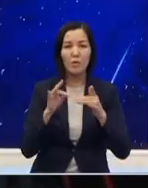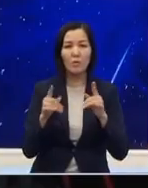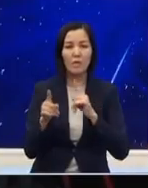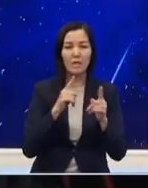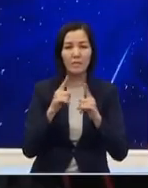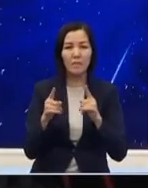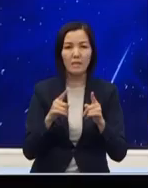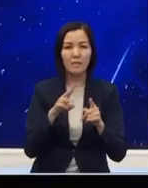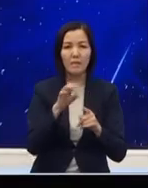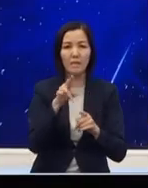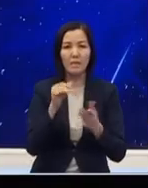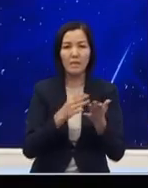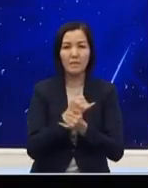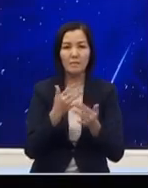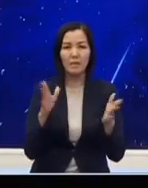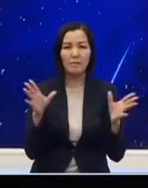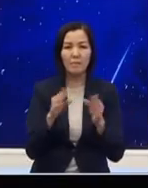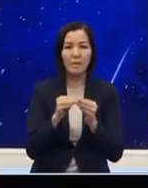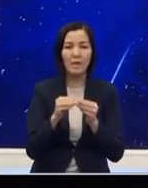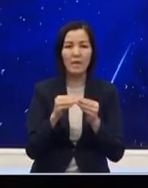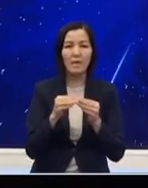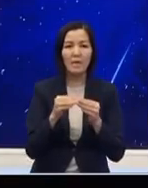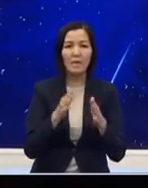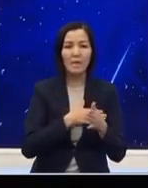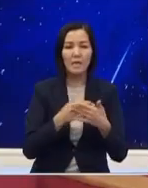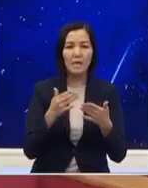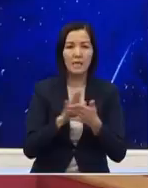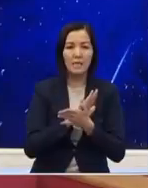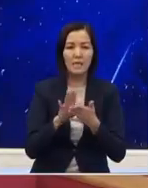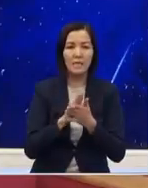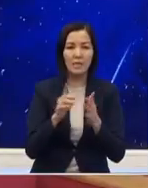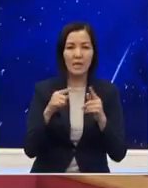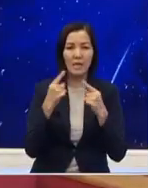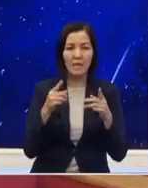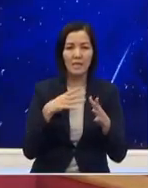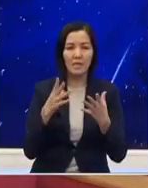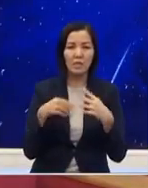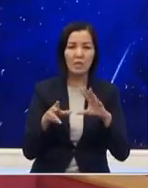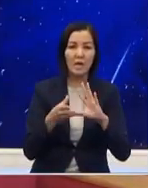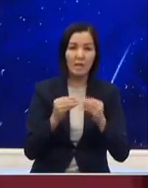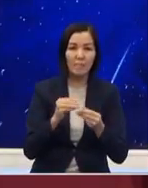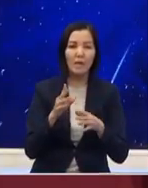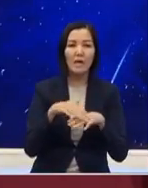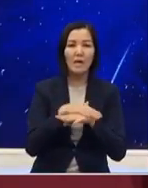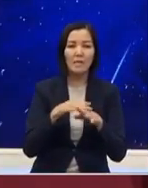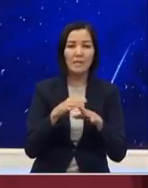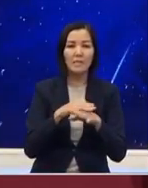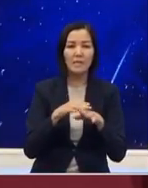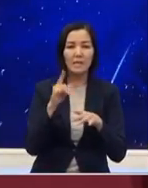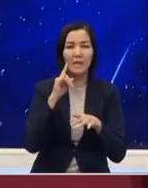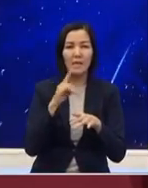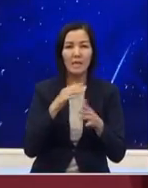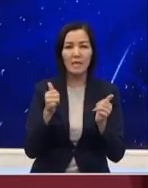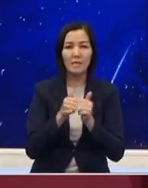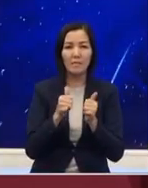ұйымдастырады. Онлайн семинарда медиаторлар қызметімен бірге еріктілер жайы да айтылды. Жалпы Қазақстан Халқы Ассамблеясы жанынан еріктілер